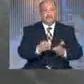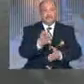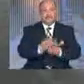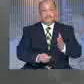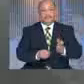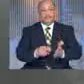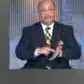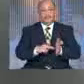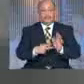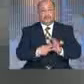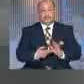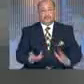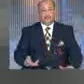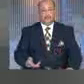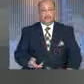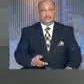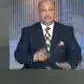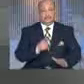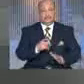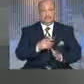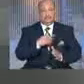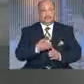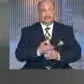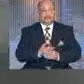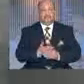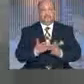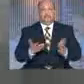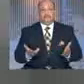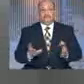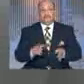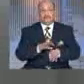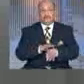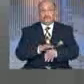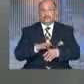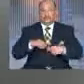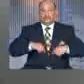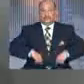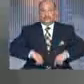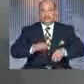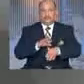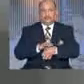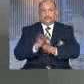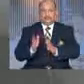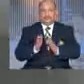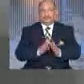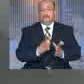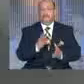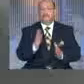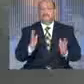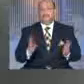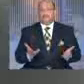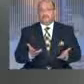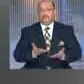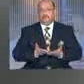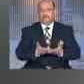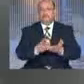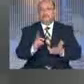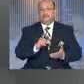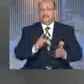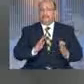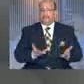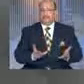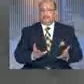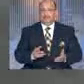القلب ما ثماش، مرة يقولوا طبيب البنج ما ثماش، مرة كل مرة يطلعوا لنا بواحد. السبيطار قايم بواجبه الحق الحمد